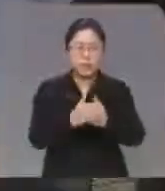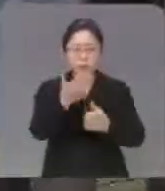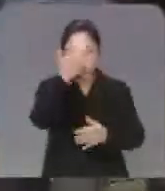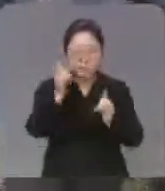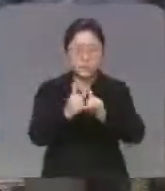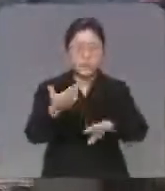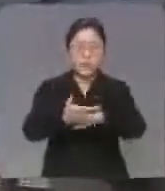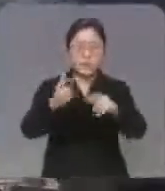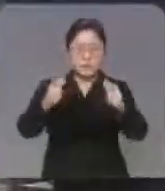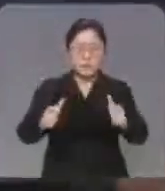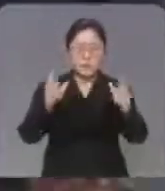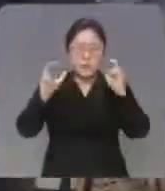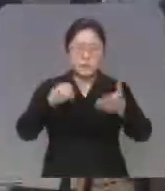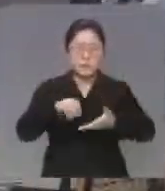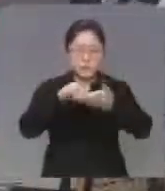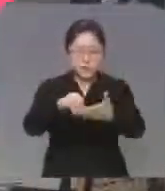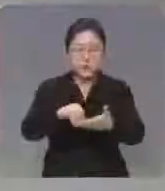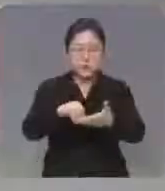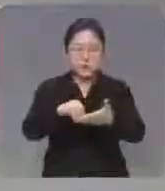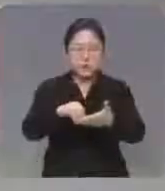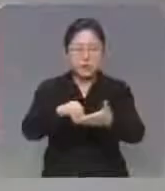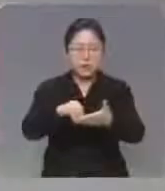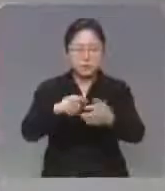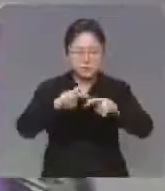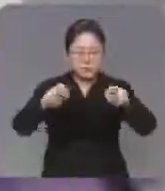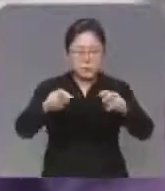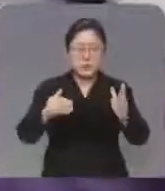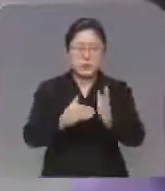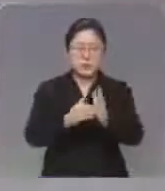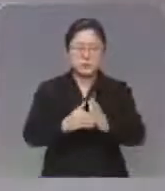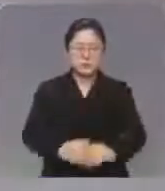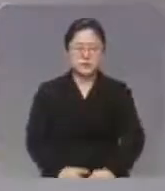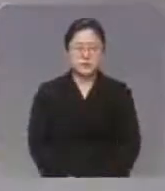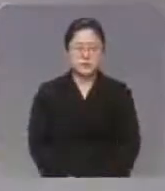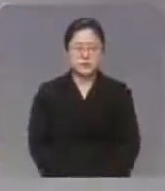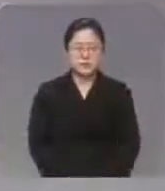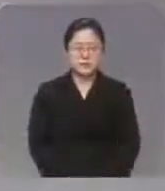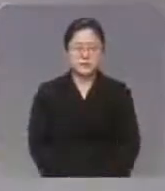타 지역의 취업 시장에 진출하는 것으로 분석했습니다.